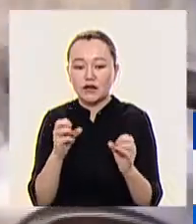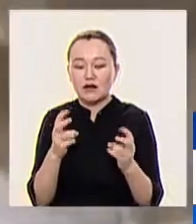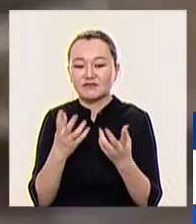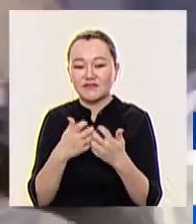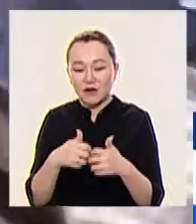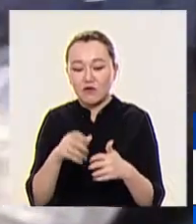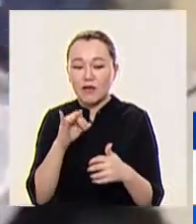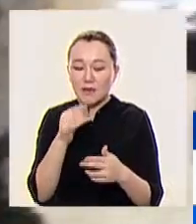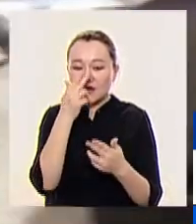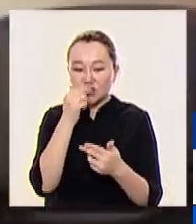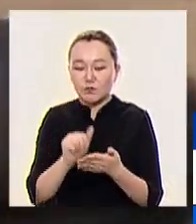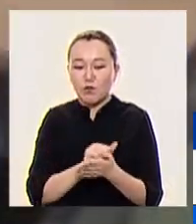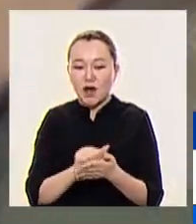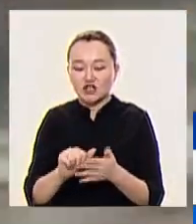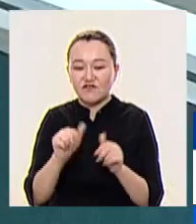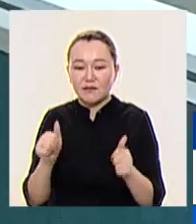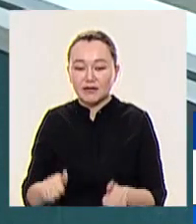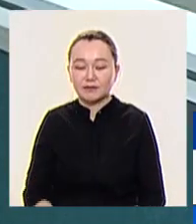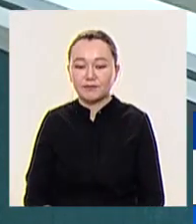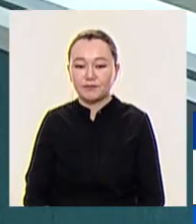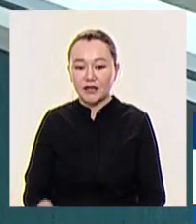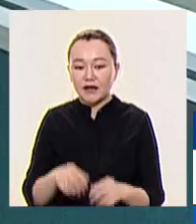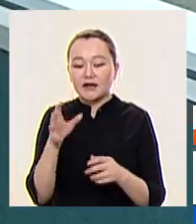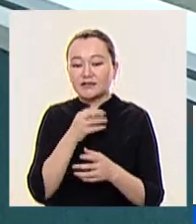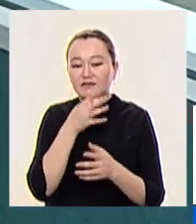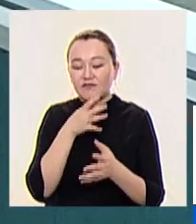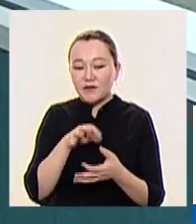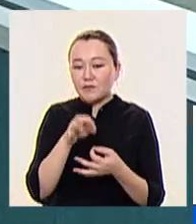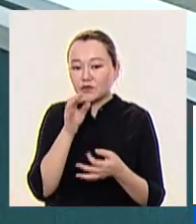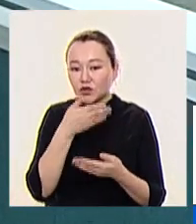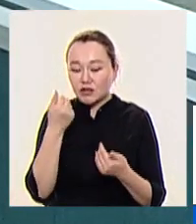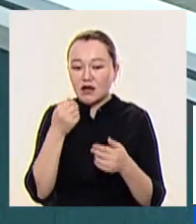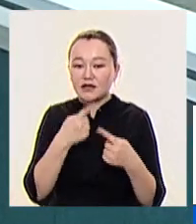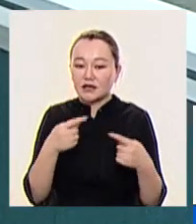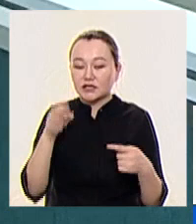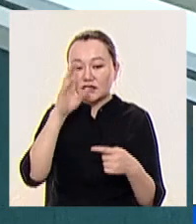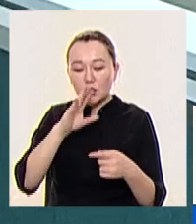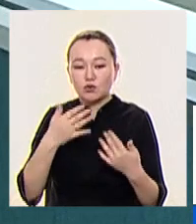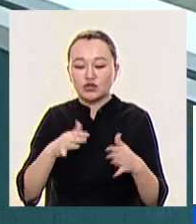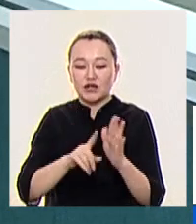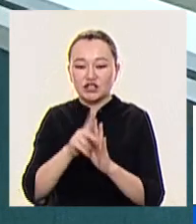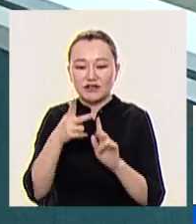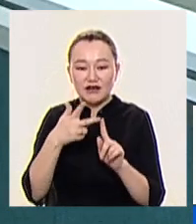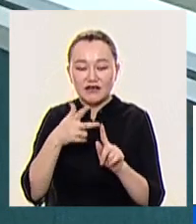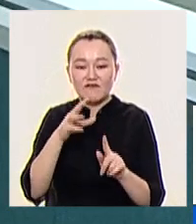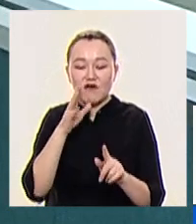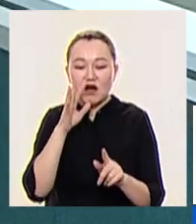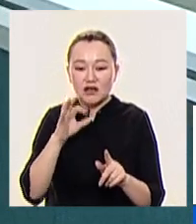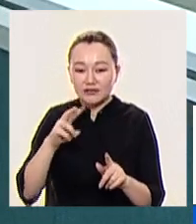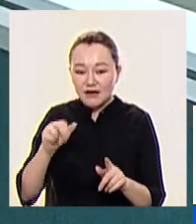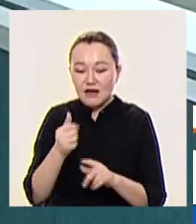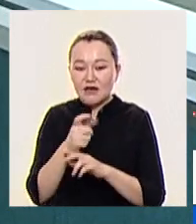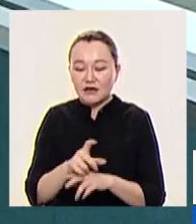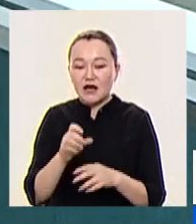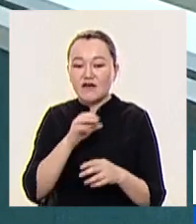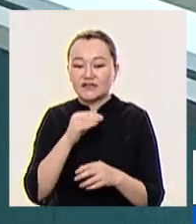цифровом, так и в привычном бумажном формате. Мера своевременная, ведь в ряде стран уже заявили о начале третьей волны пандемии. Так, с